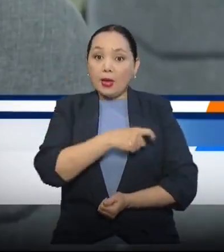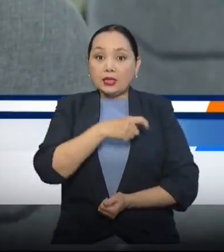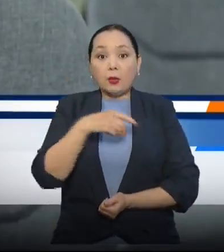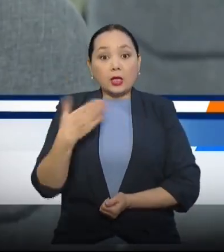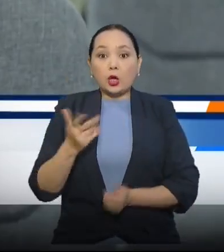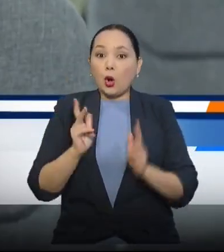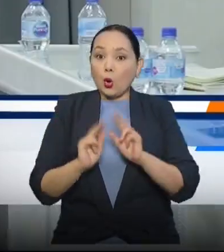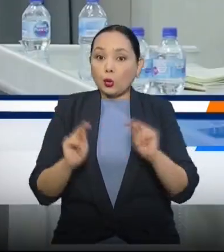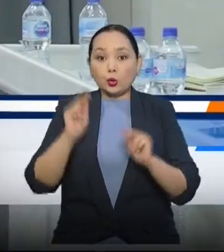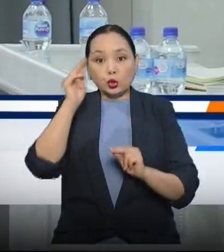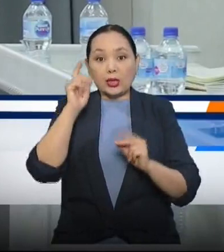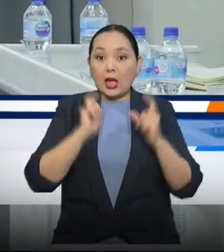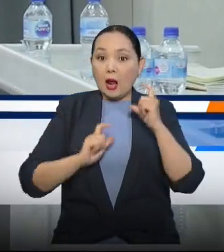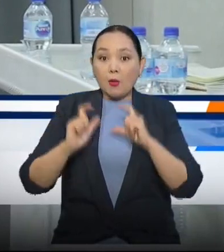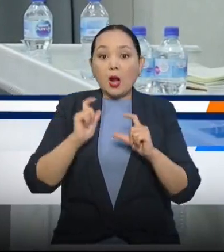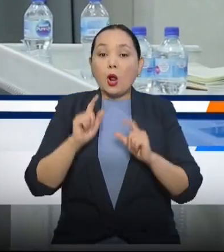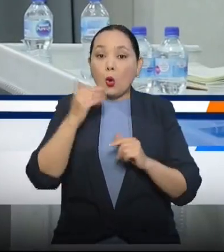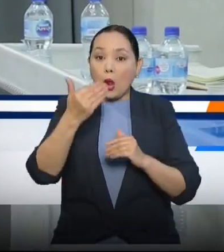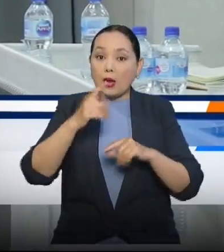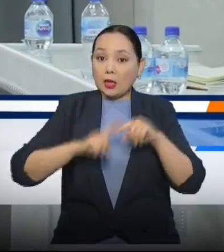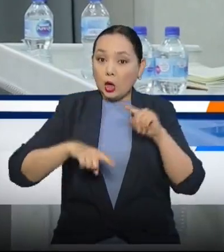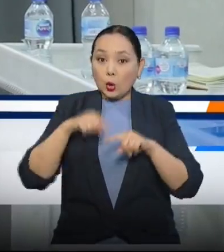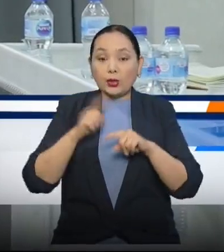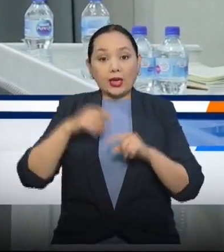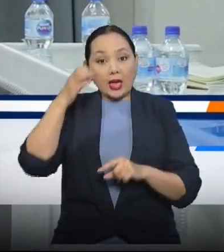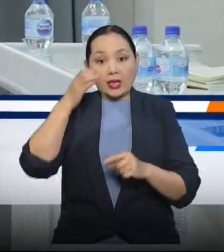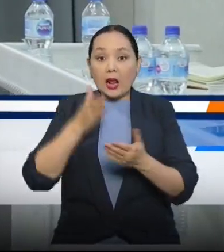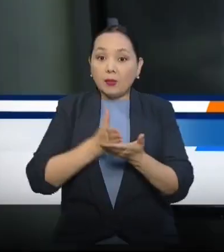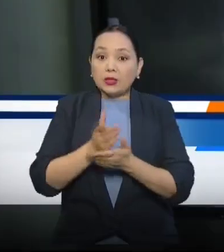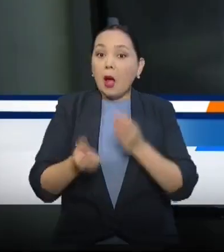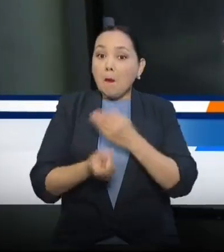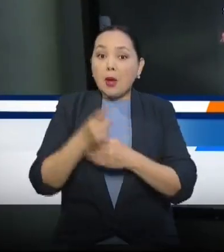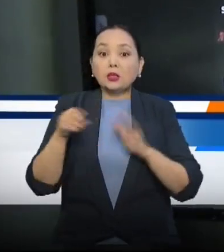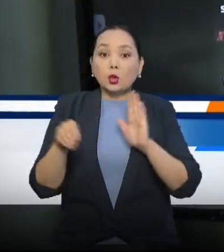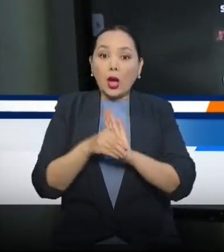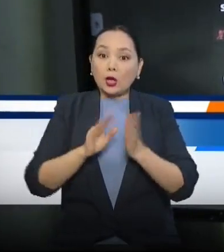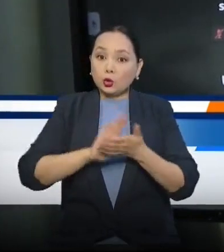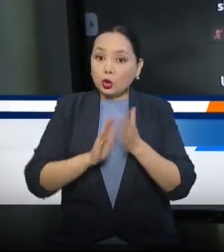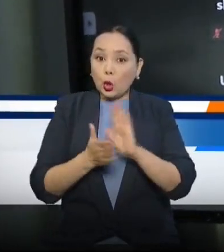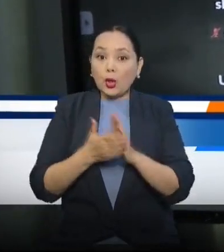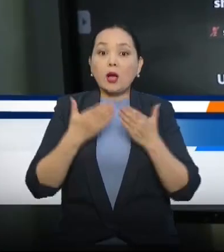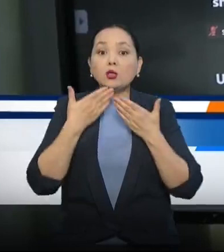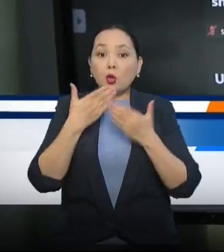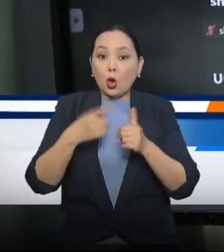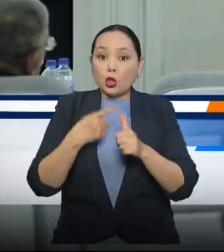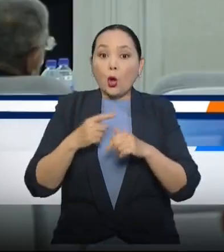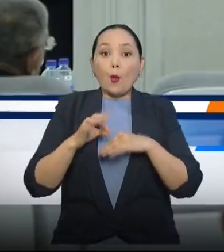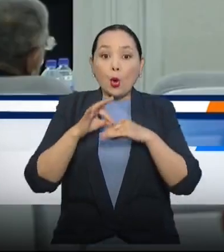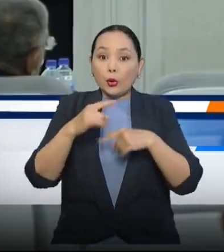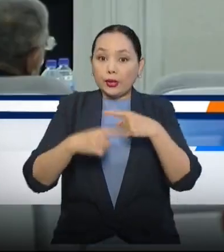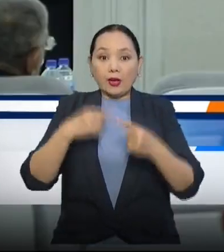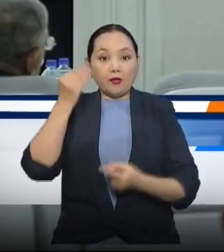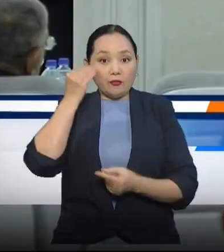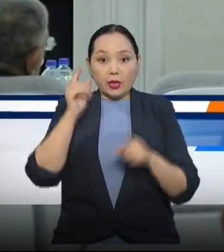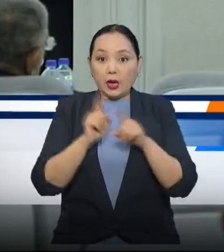tomonidan o'qituvchilar, talabalar, o'quvchilar va ularning ota-onalarini ta'lim sohasidagi mavjud korrupsiya holatlari bo'yicha so'rovnomalar o'tkazish orqali fikri